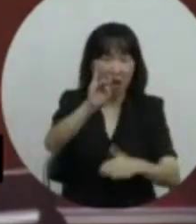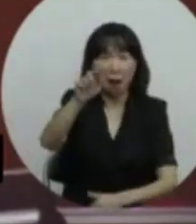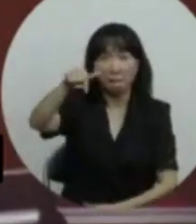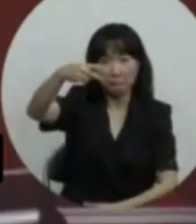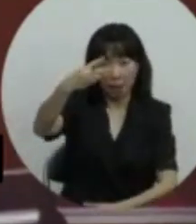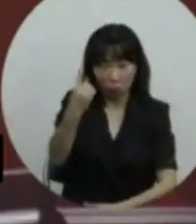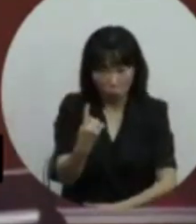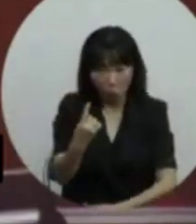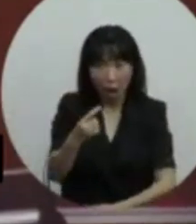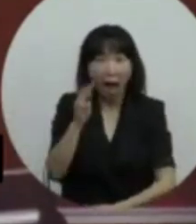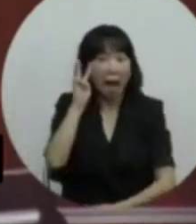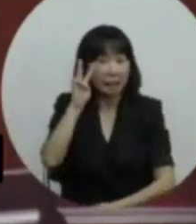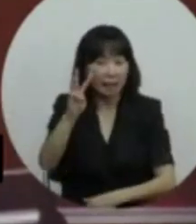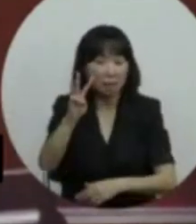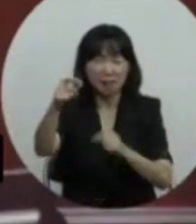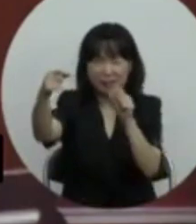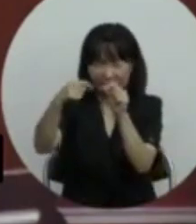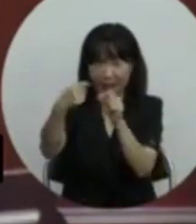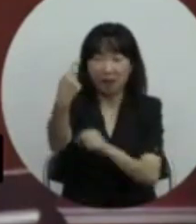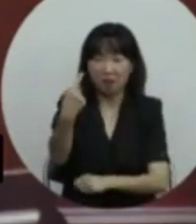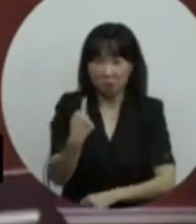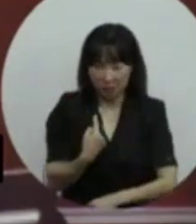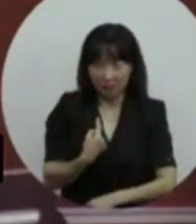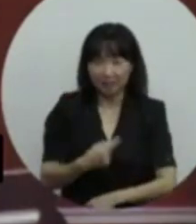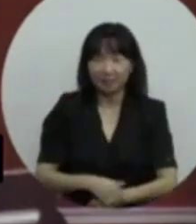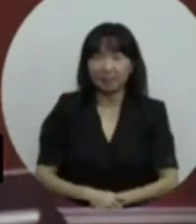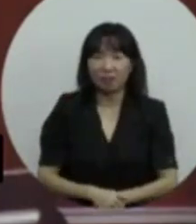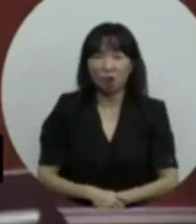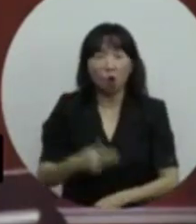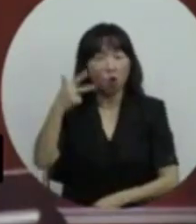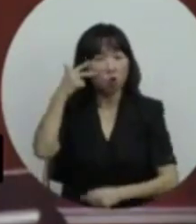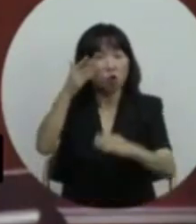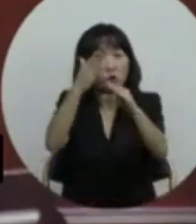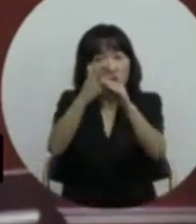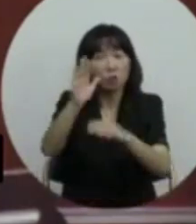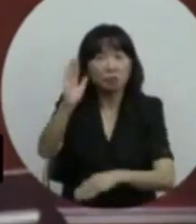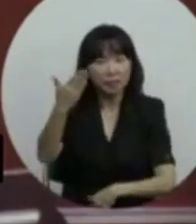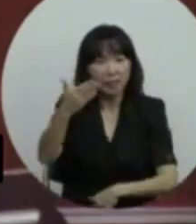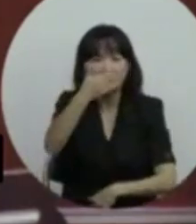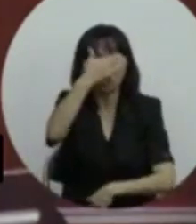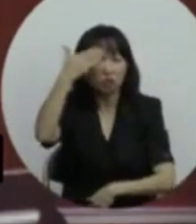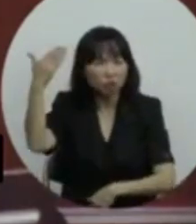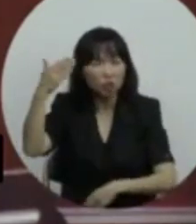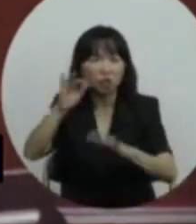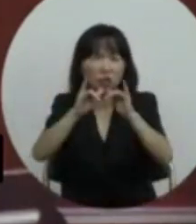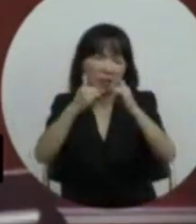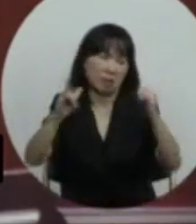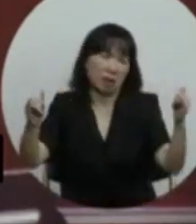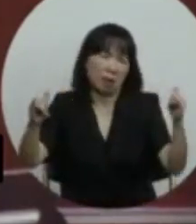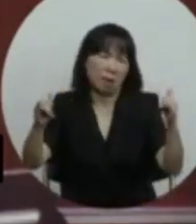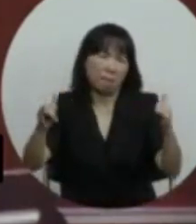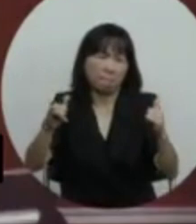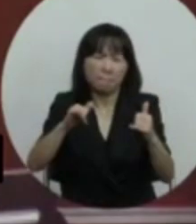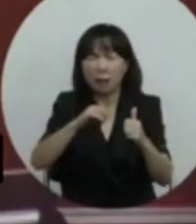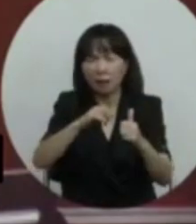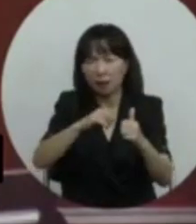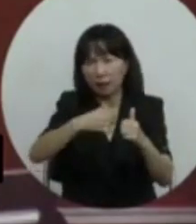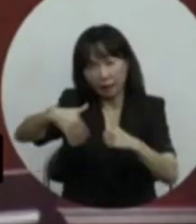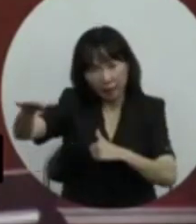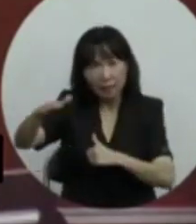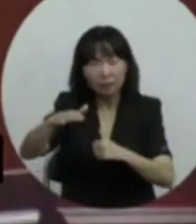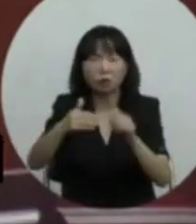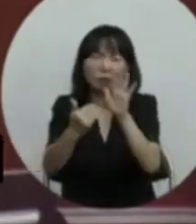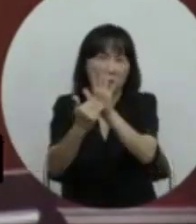4일 앞으로 다가왔습니다. 오늘 우리 여주의 중심이 되는 청년 인구의 유출을 막고 이를 유지하기